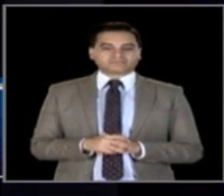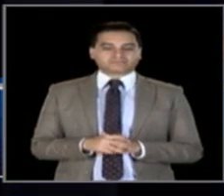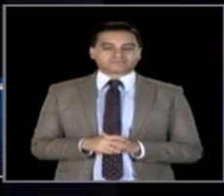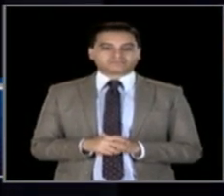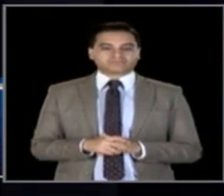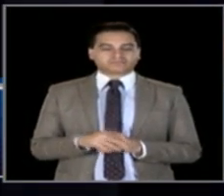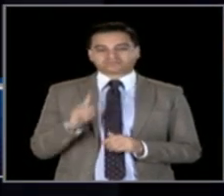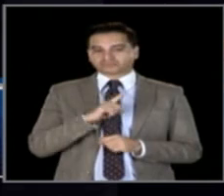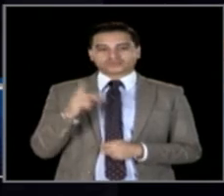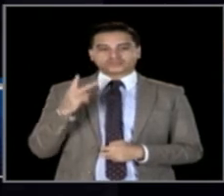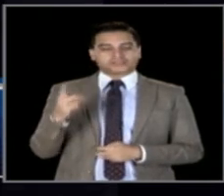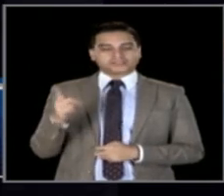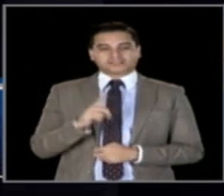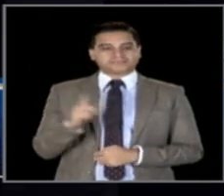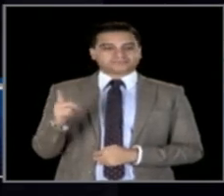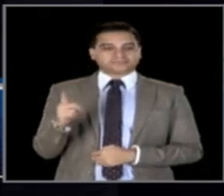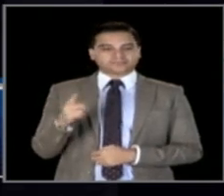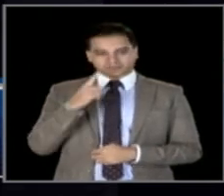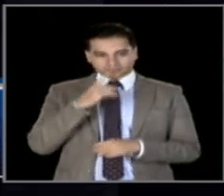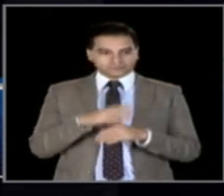هما مش 2.